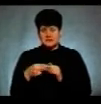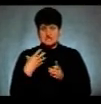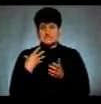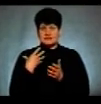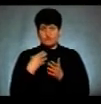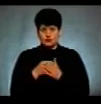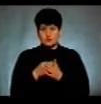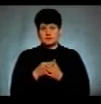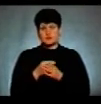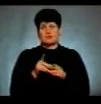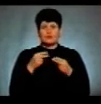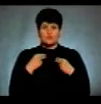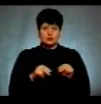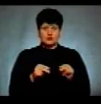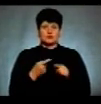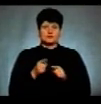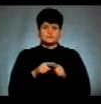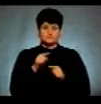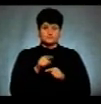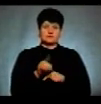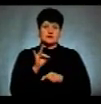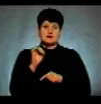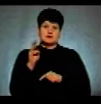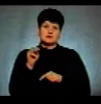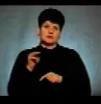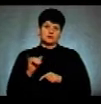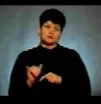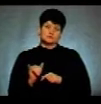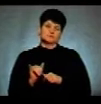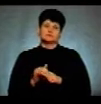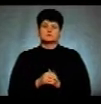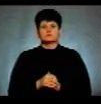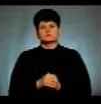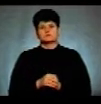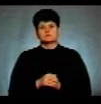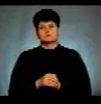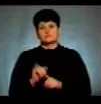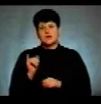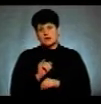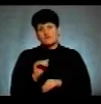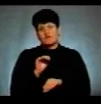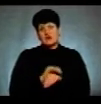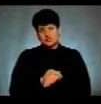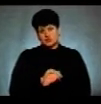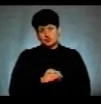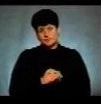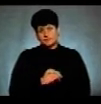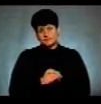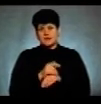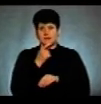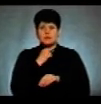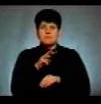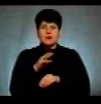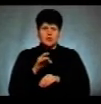підписом щодо відпуску за даним рецептом. І фактично... Пані Марія,